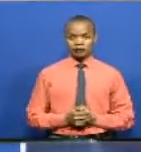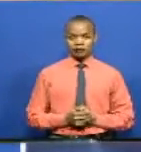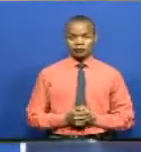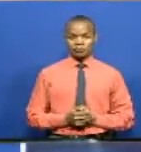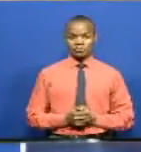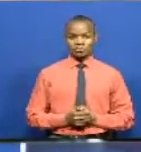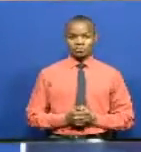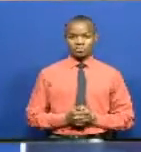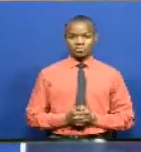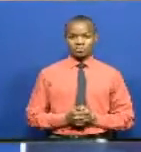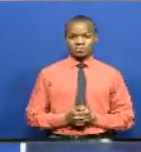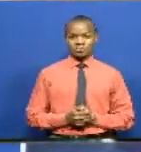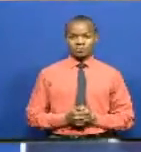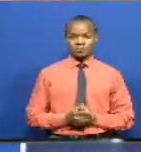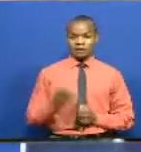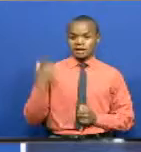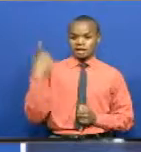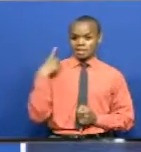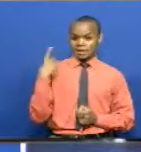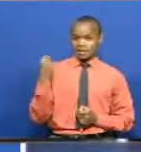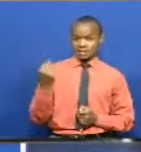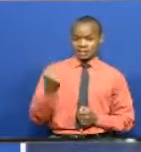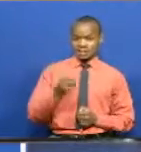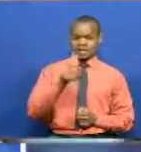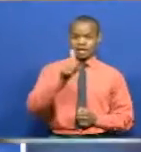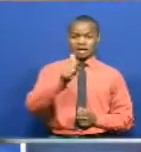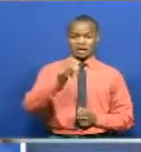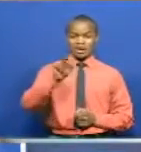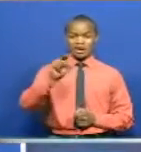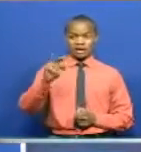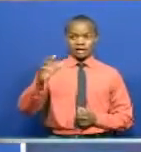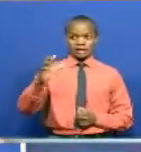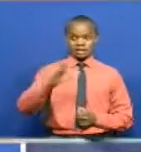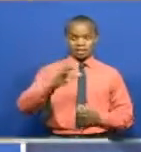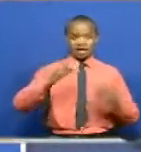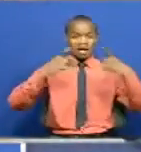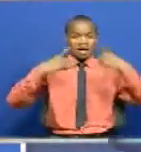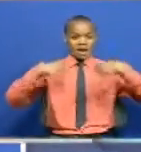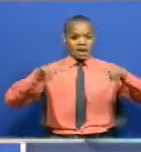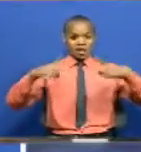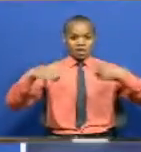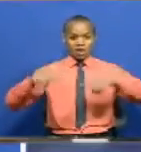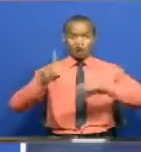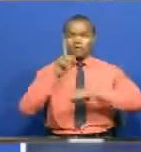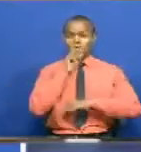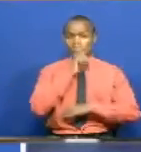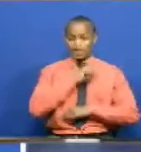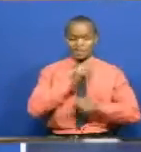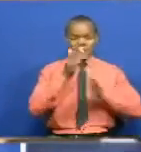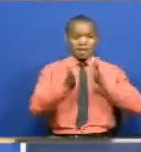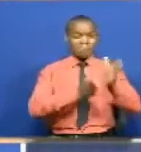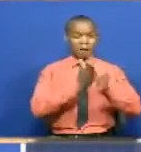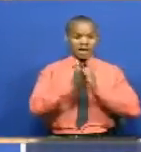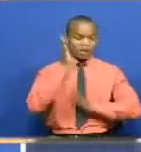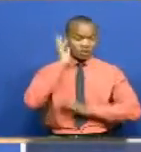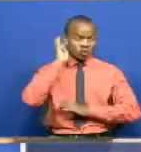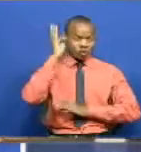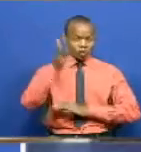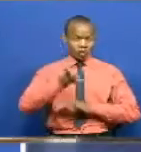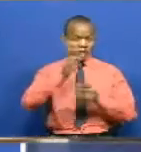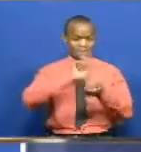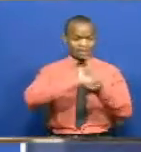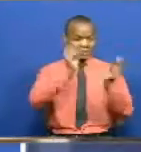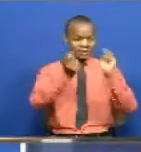Hivi majuzi chama cha ANC kimetangaza kwamba kitaanzisha mpango wa kufanya mabadiliko katika chama hicho